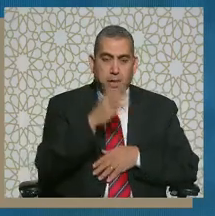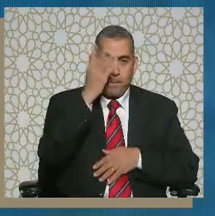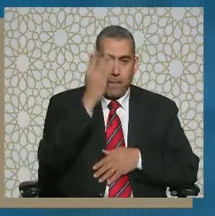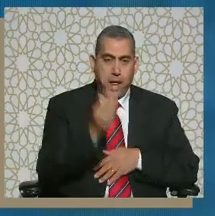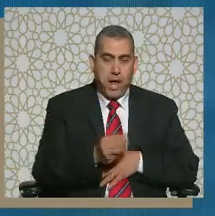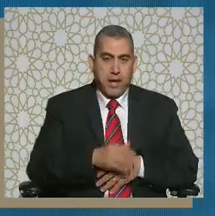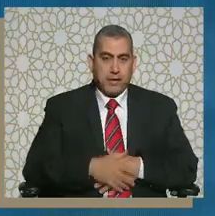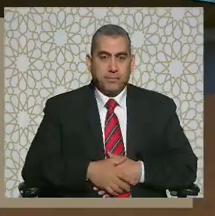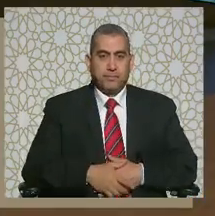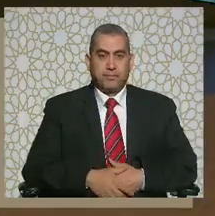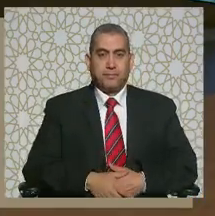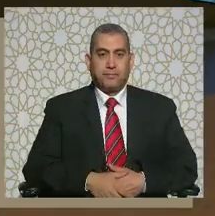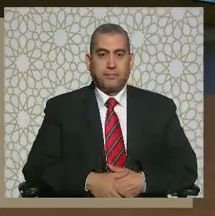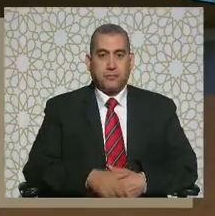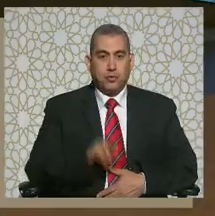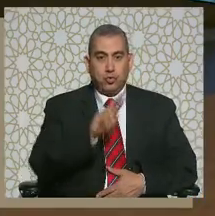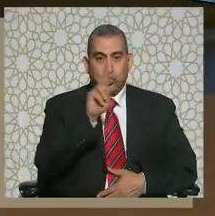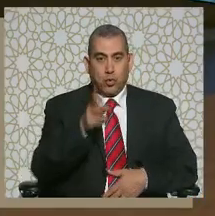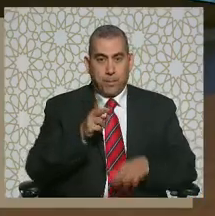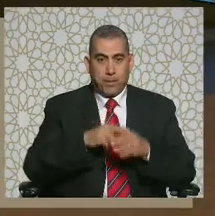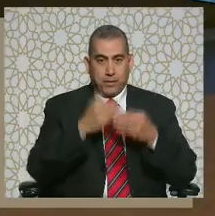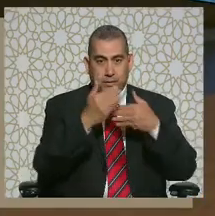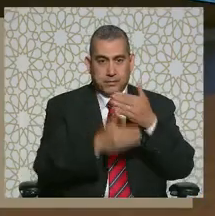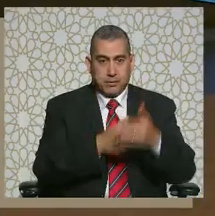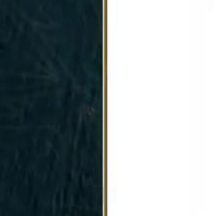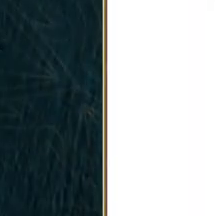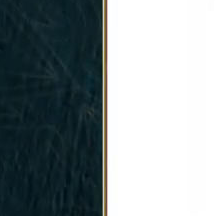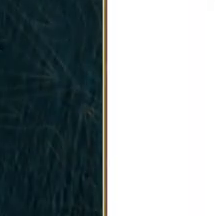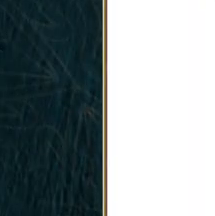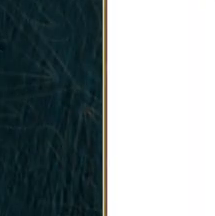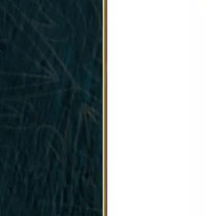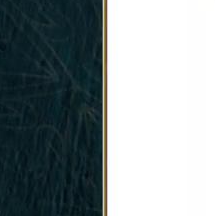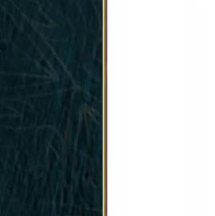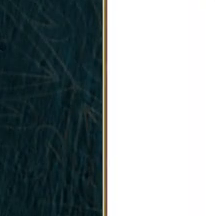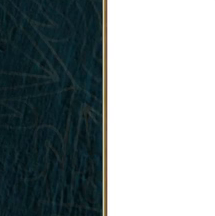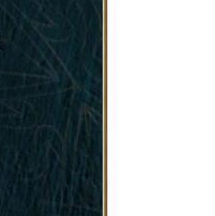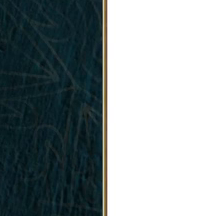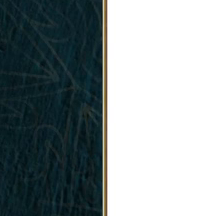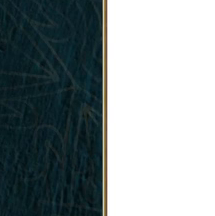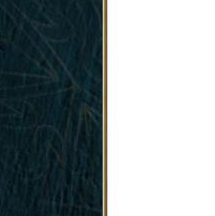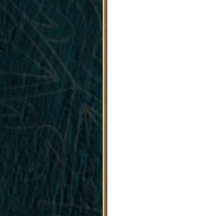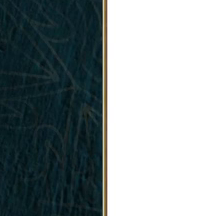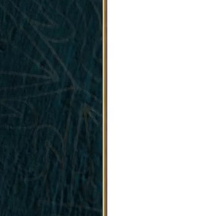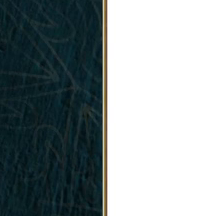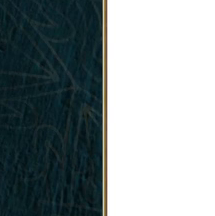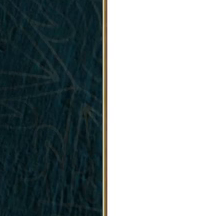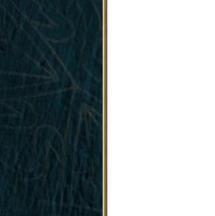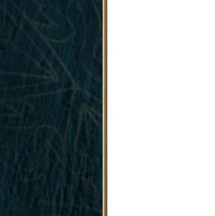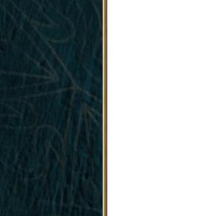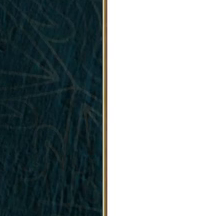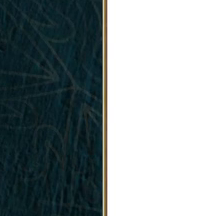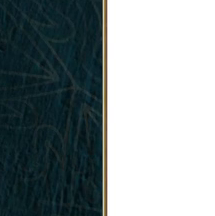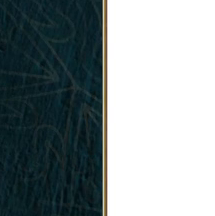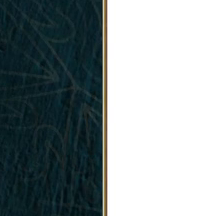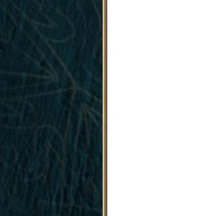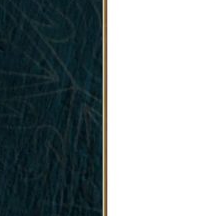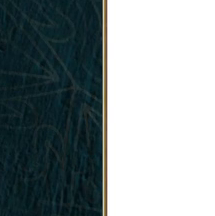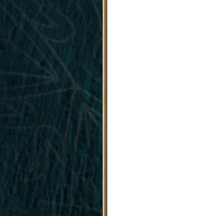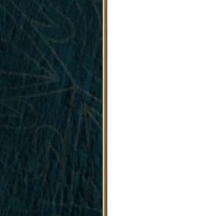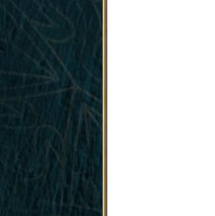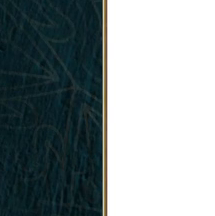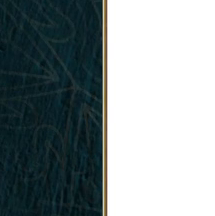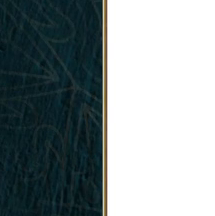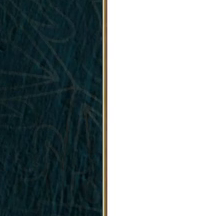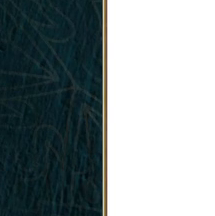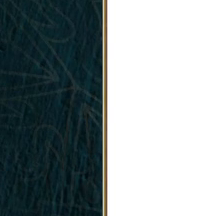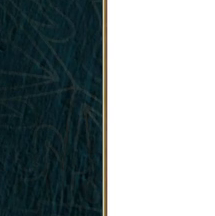التهجد السؤال اللي بعد كده بيقول لو سمحت هل السارق لا يقبل لا يقبل توبته الا